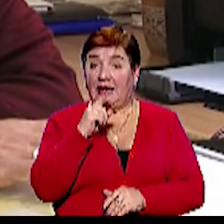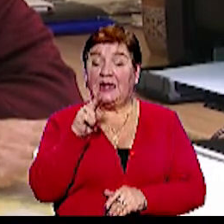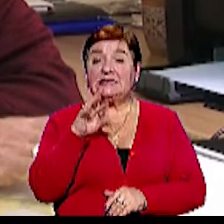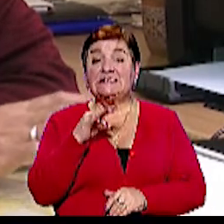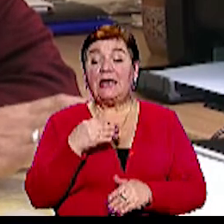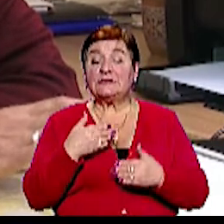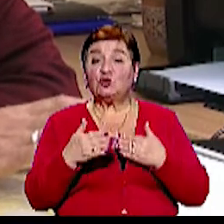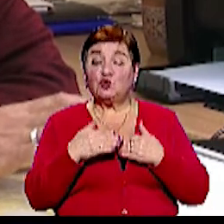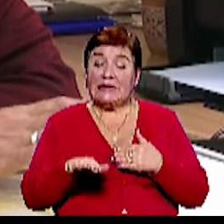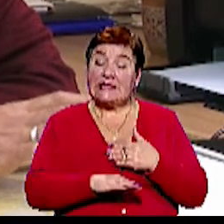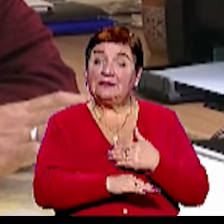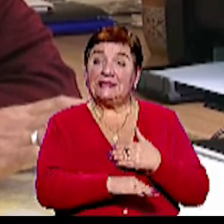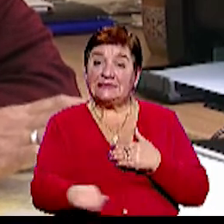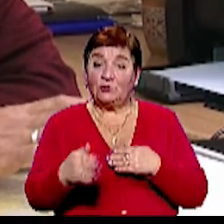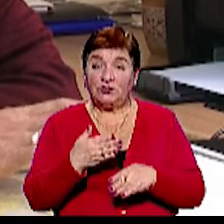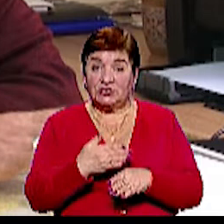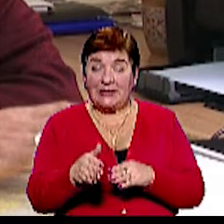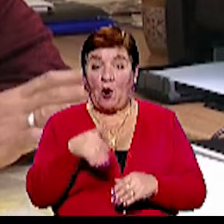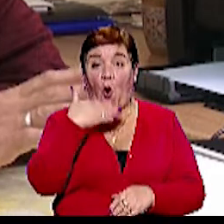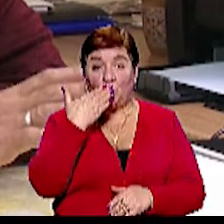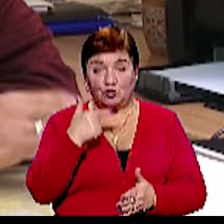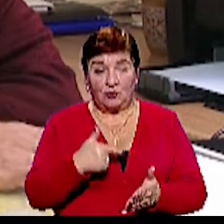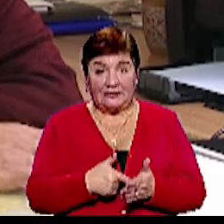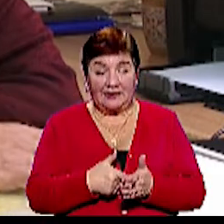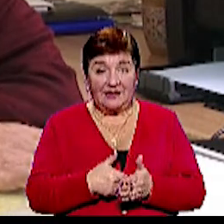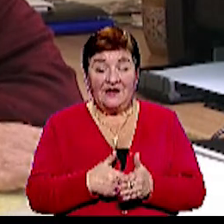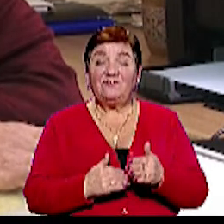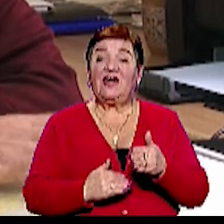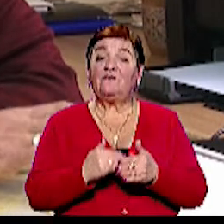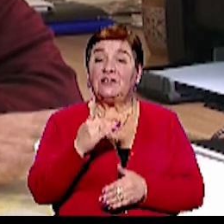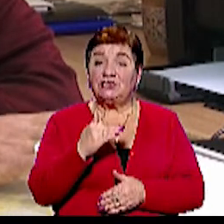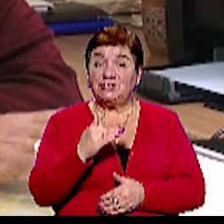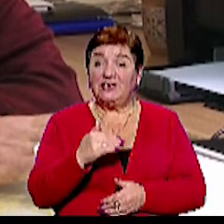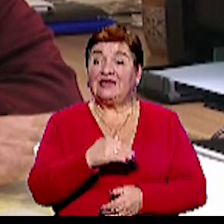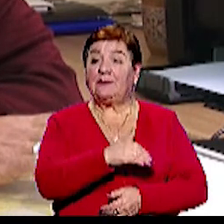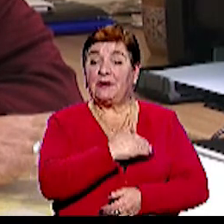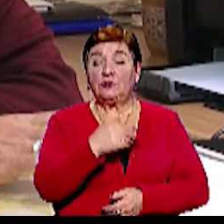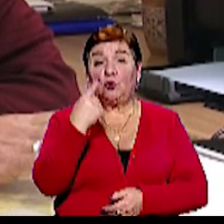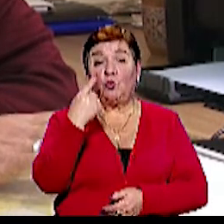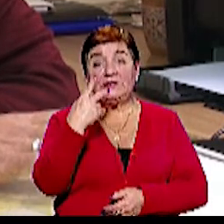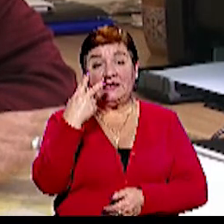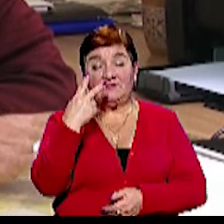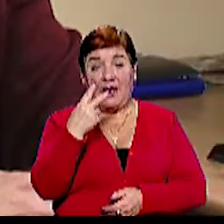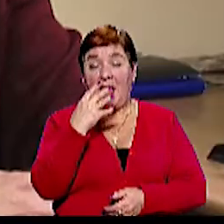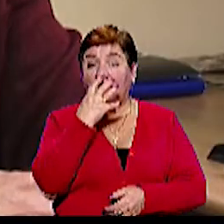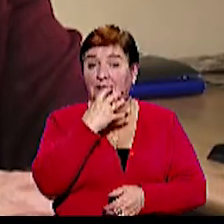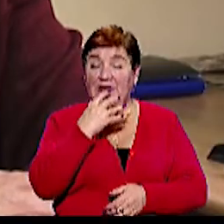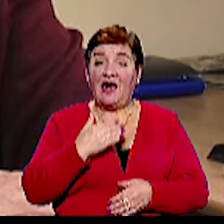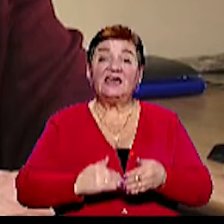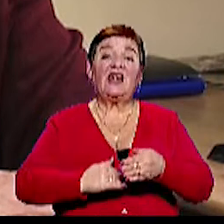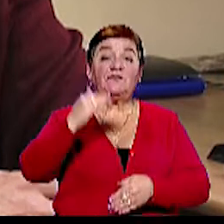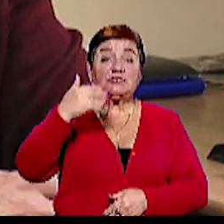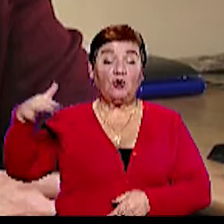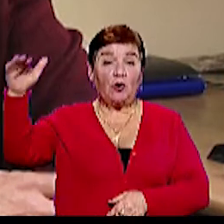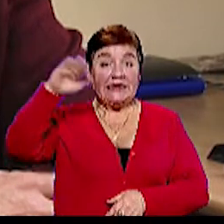стосується низинної частини області, зокрема Ужгорода. Найнижчі температури у горах – 1-2 градуси тепла. На високогір'ї